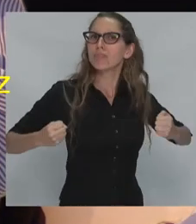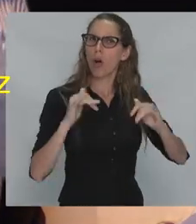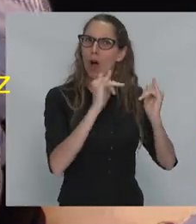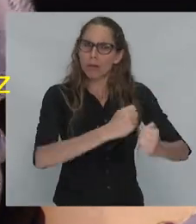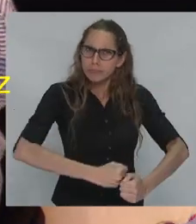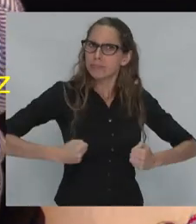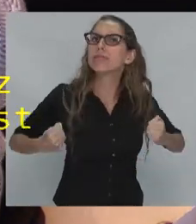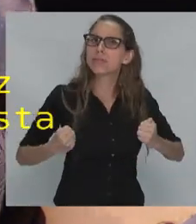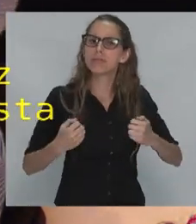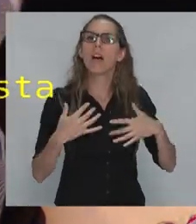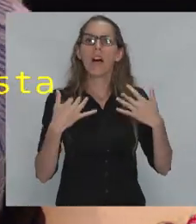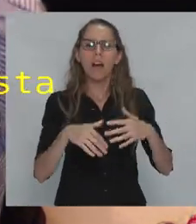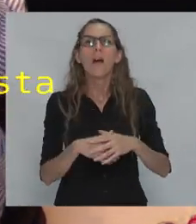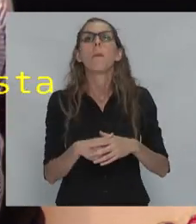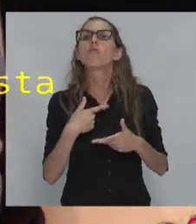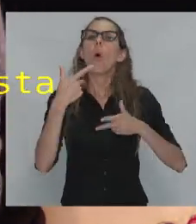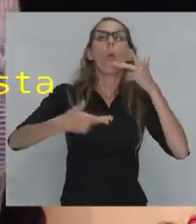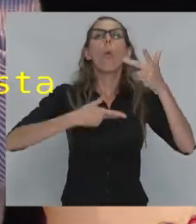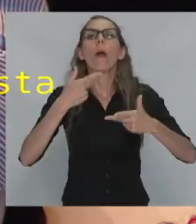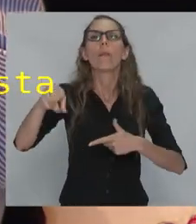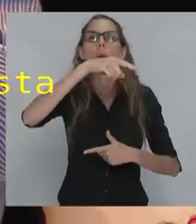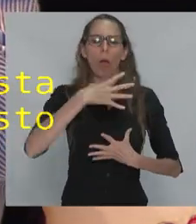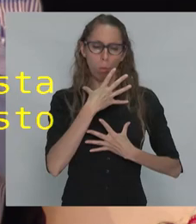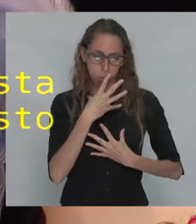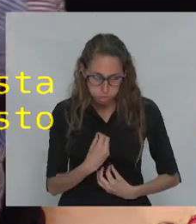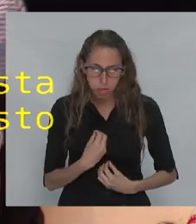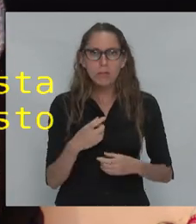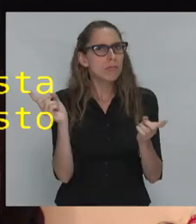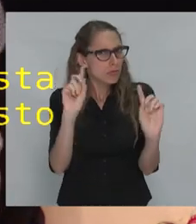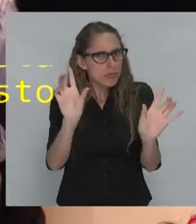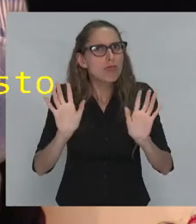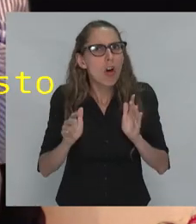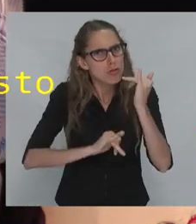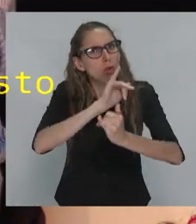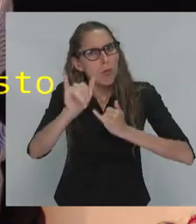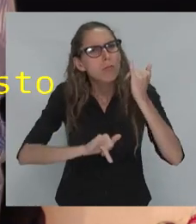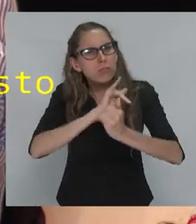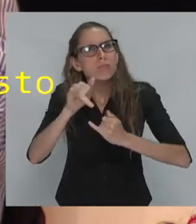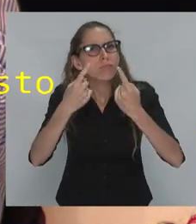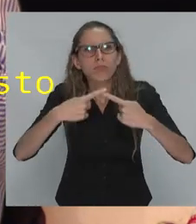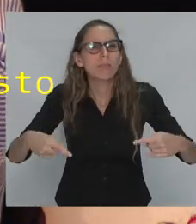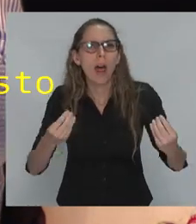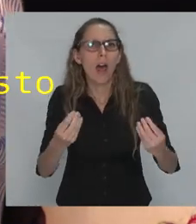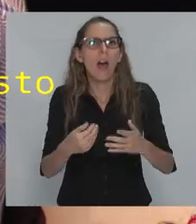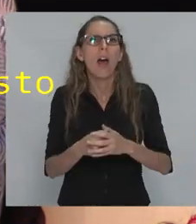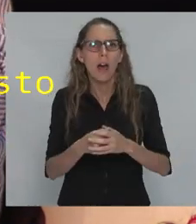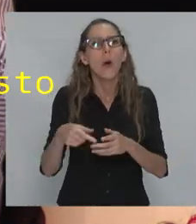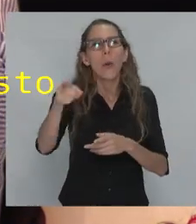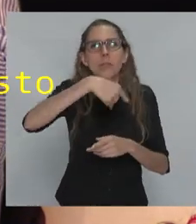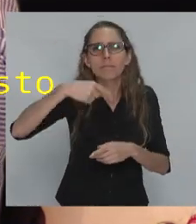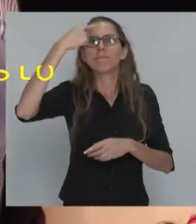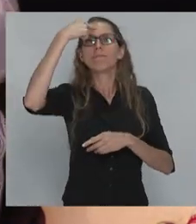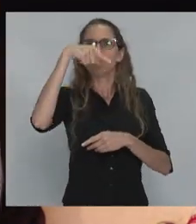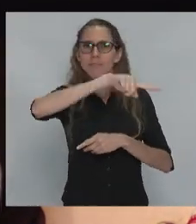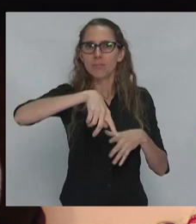décourager, non pas pour vous dire nous avons perdu, au contraire, pour vous dire à quel point cette jeunesse, dans sa